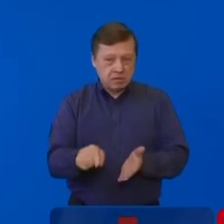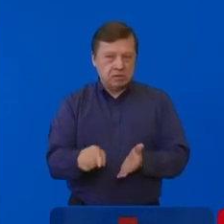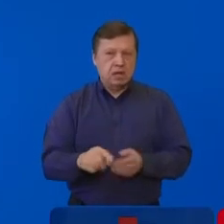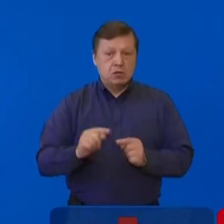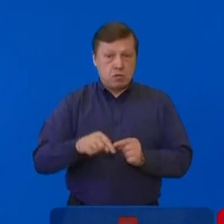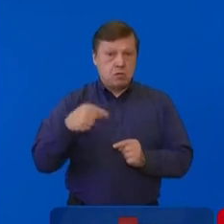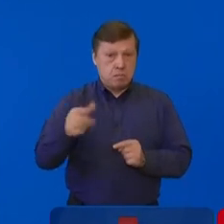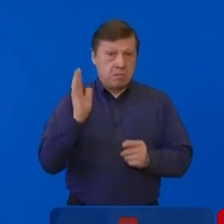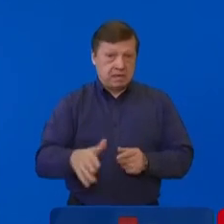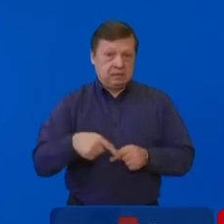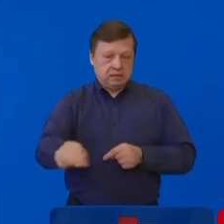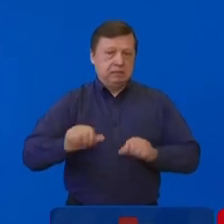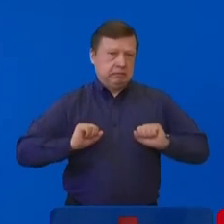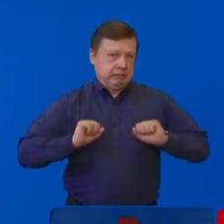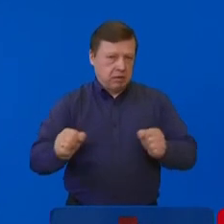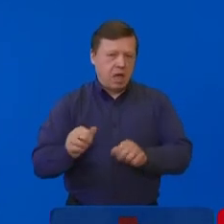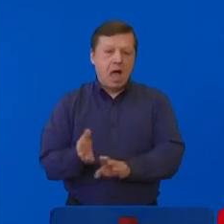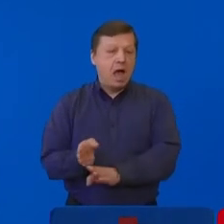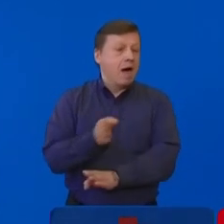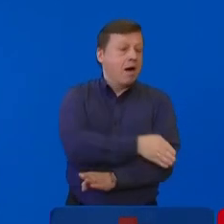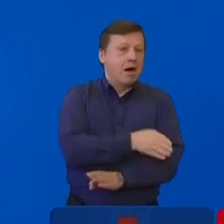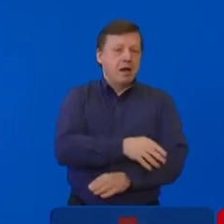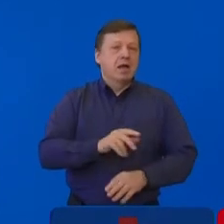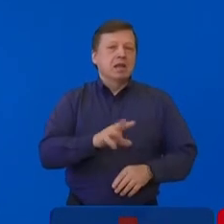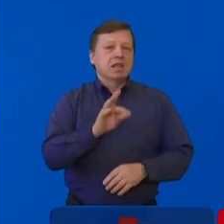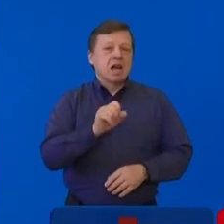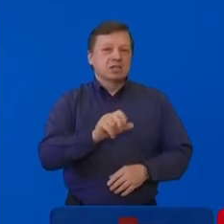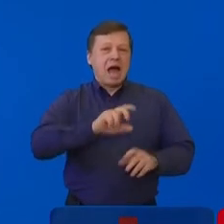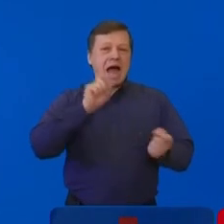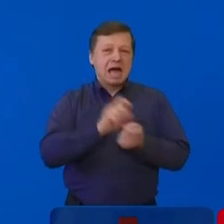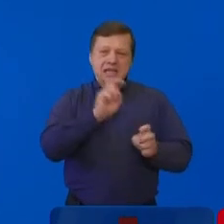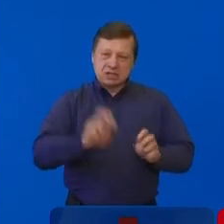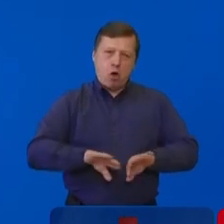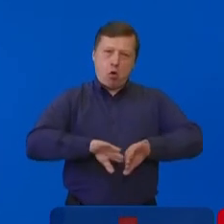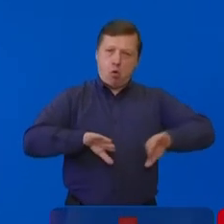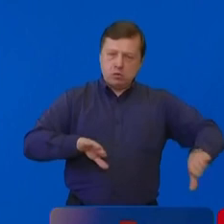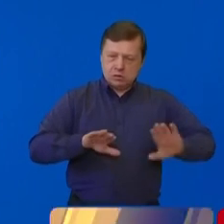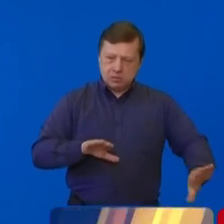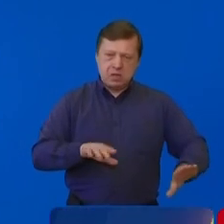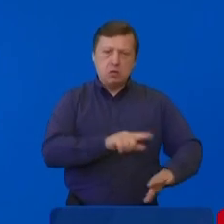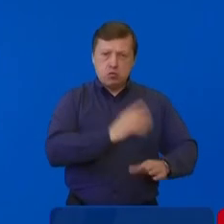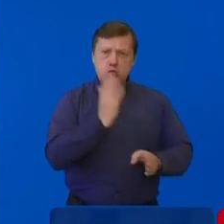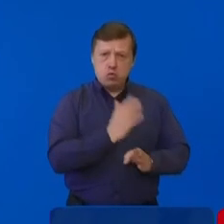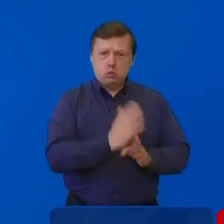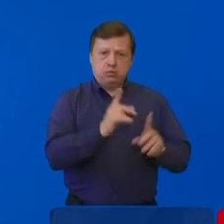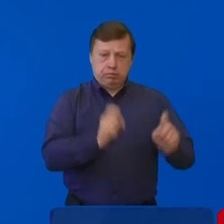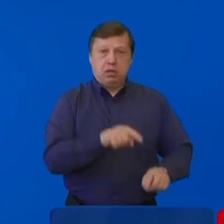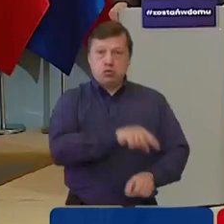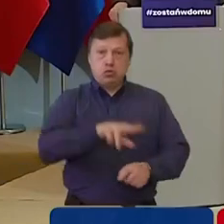naszym wielkim działaniem, oprócz tarczy antykryzysowej, którą już wdrażamy, po którą już zwróciło